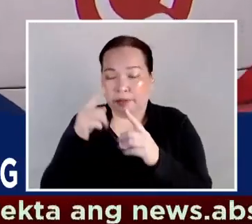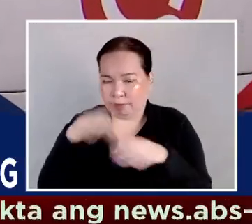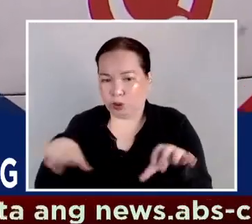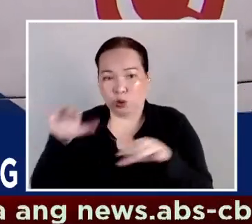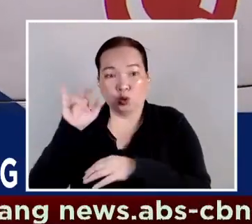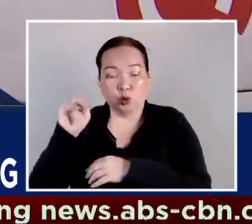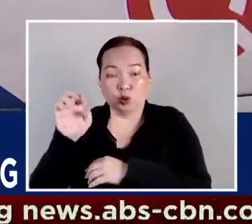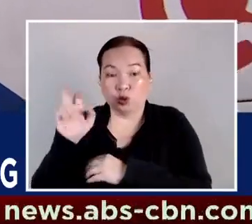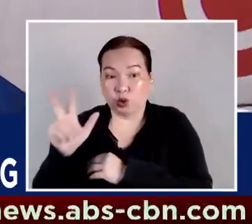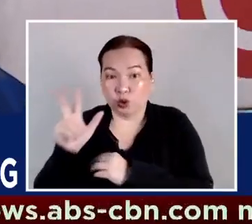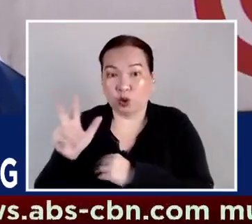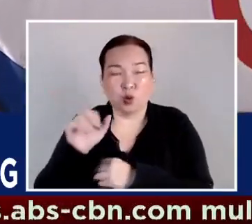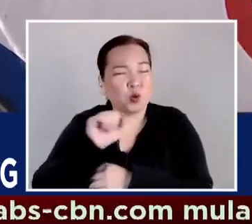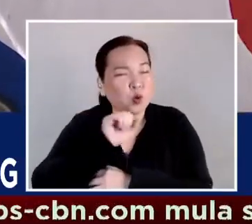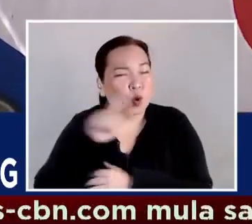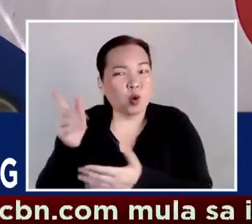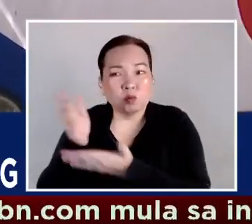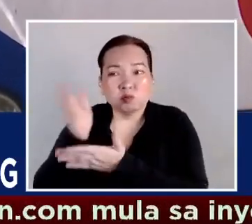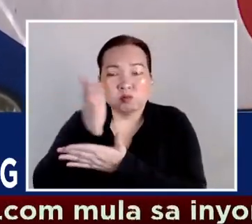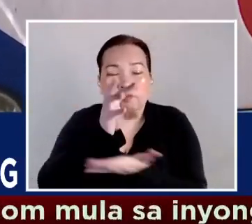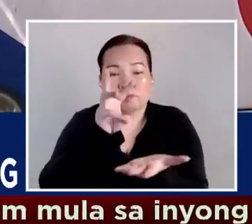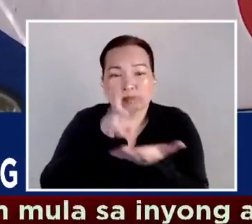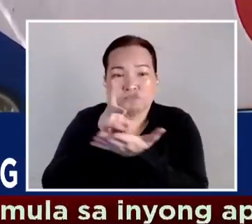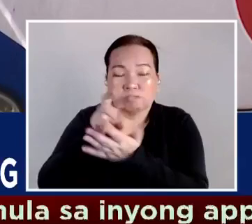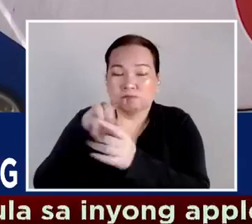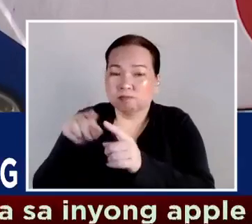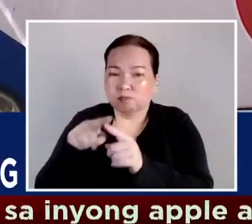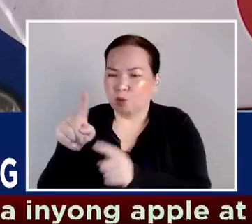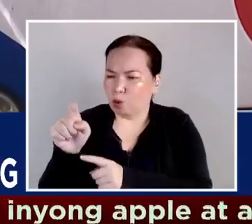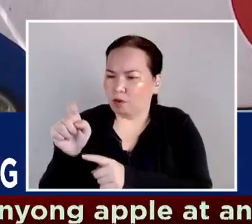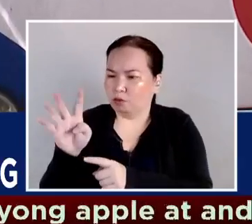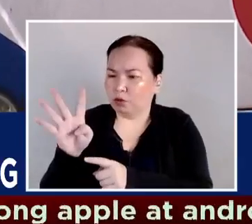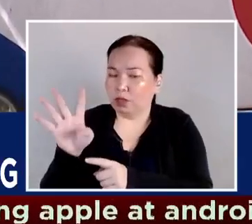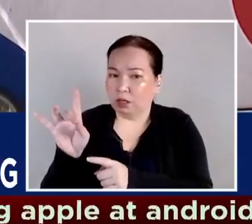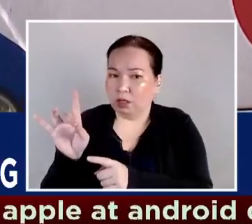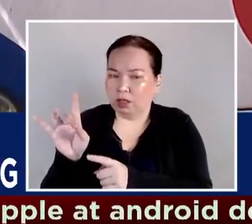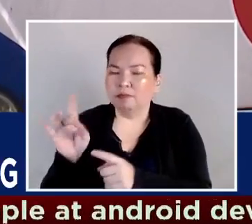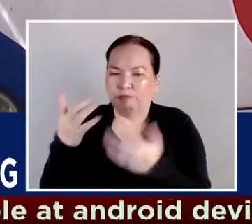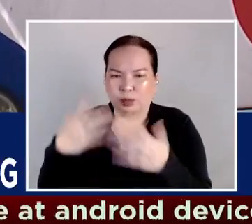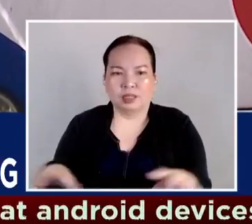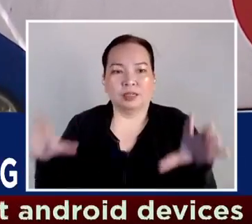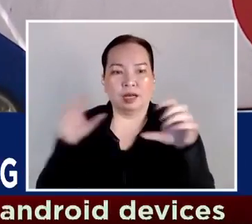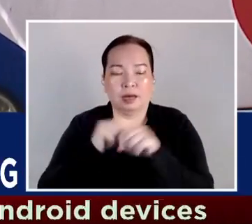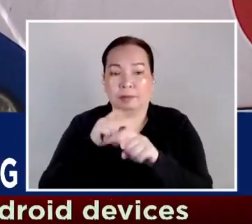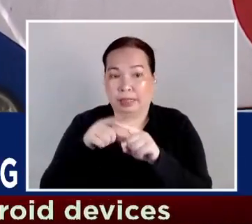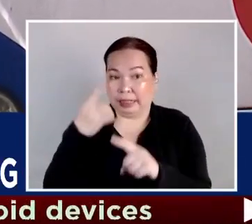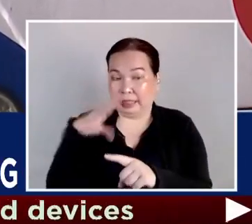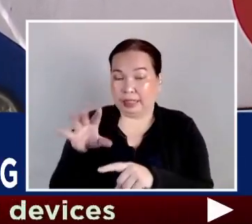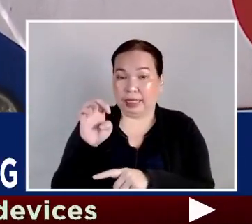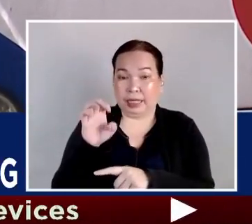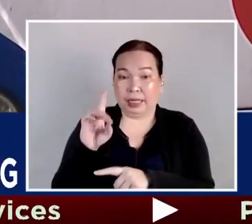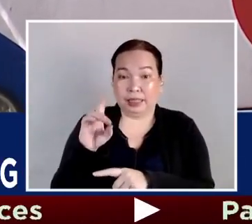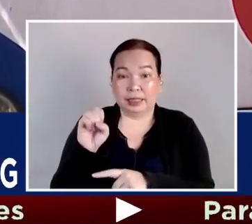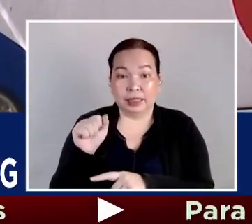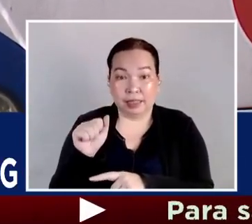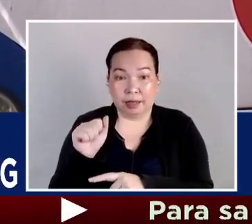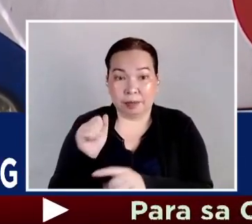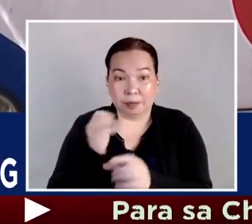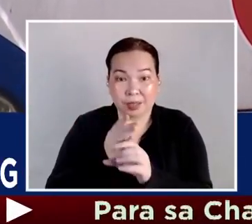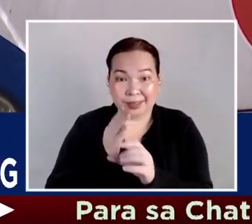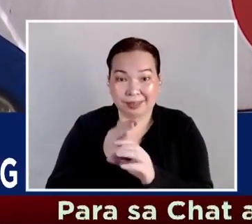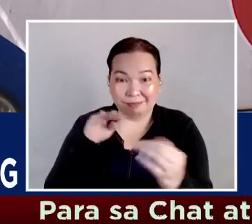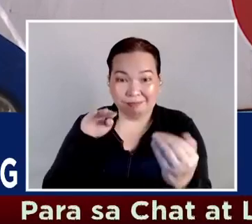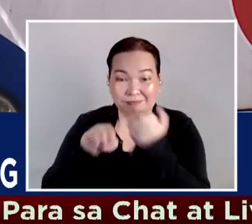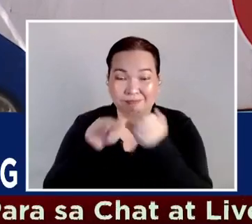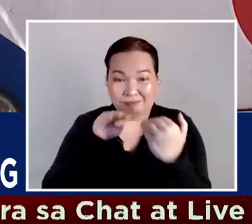ng libreng sakay ay puputulin na maliban sa EDSA busway. Natatagal hanggang sa Hulyo. Ang dahilan, ubus